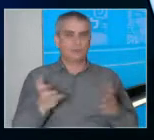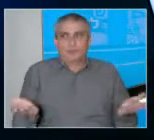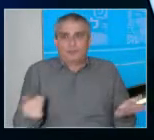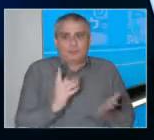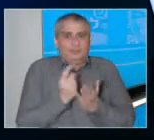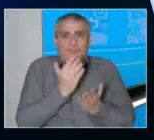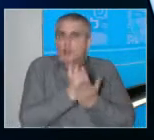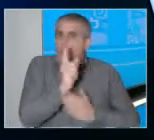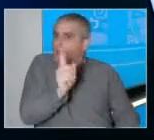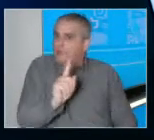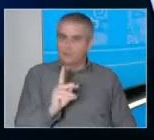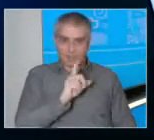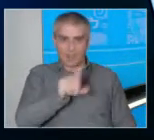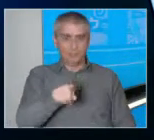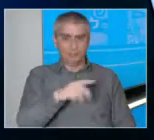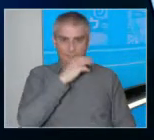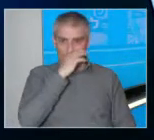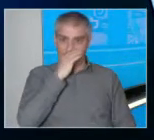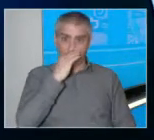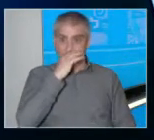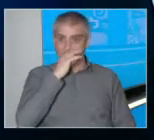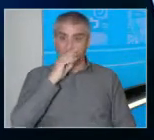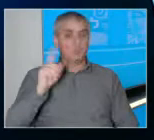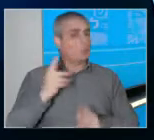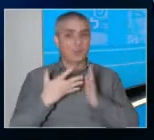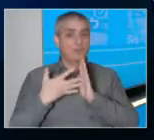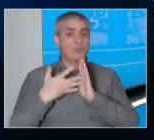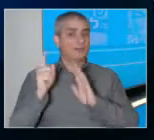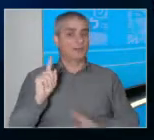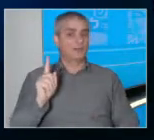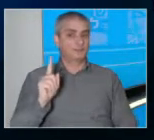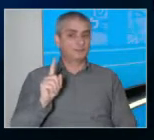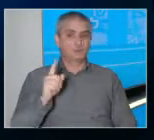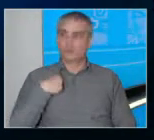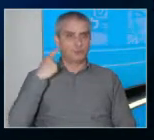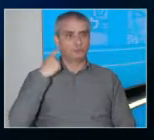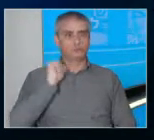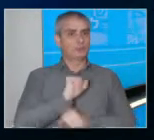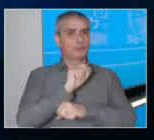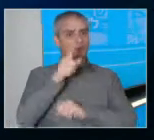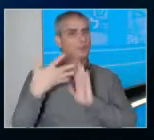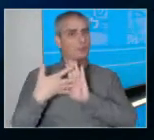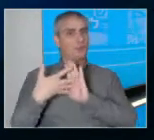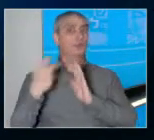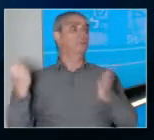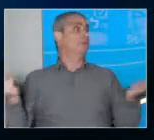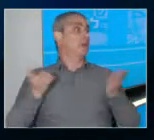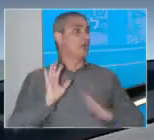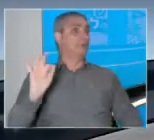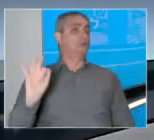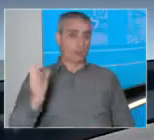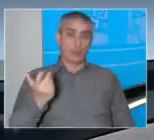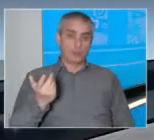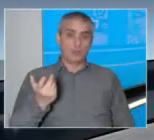לא הוגן להאשים אותו בזה. השאלה היא, האם אלשיך הביא כאן... לא שמעתי שיש טענה שהוא נחקר. הבן שלו... לא